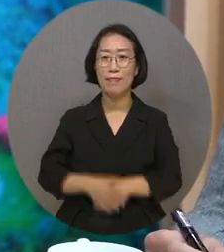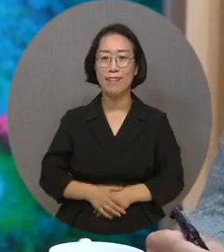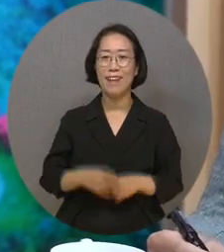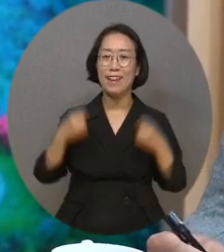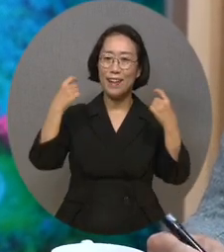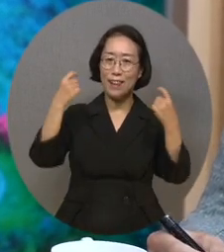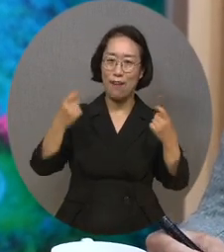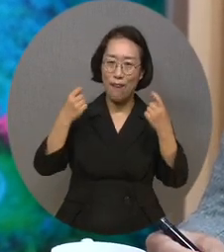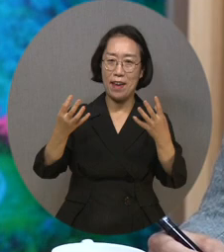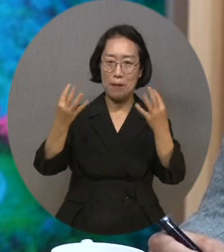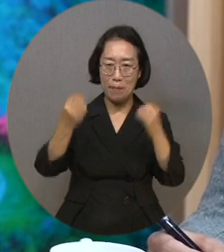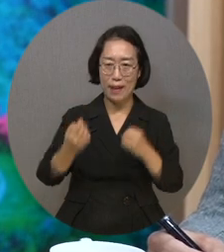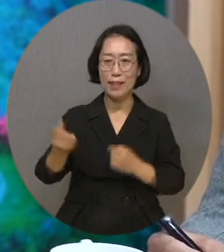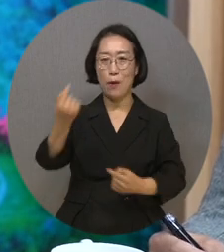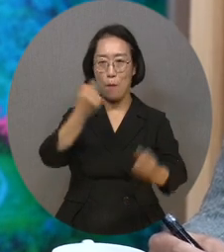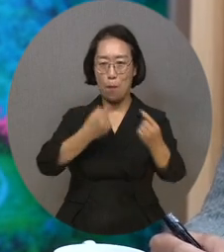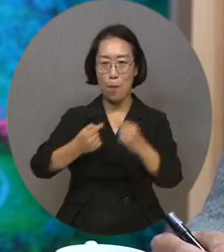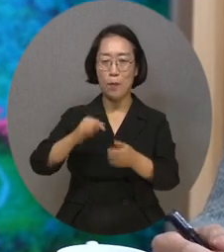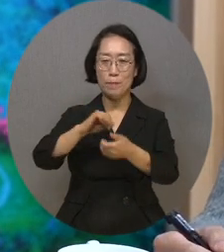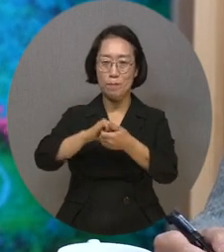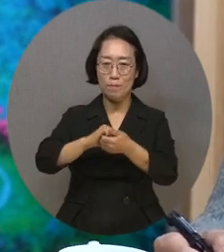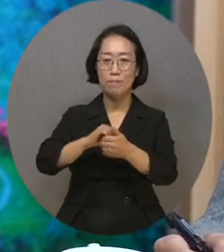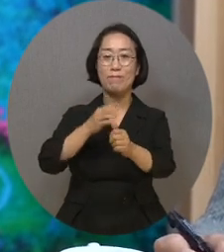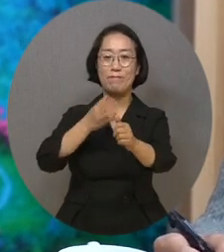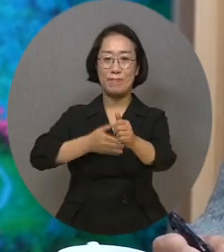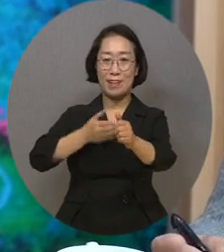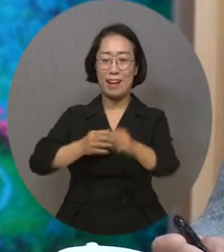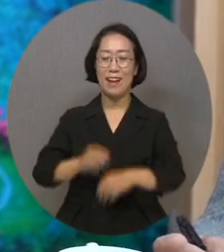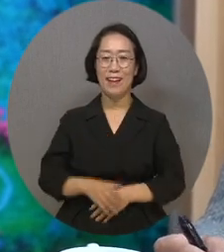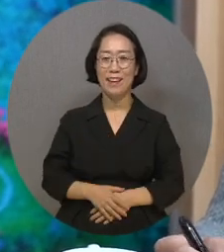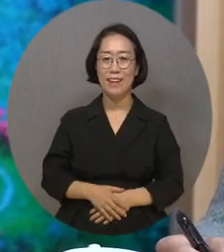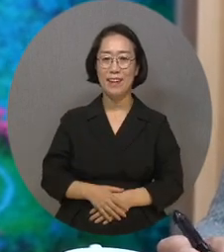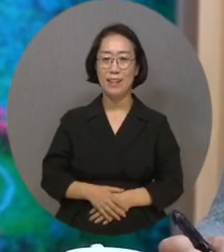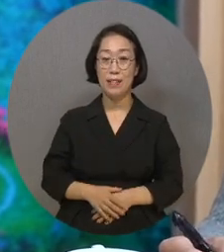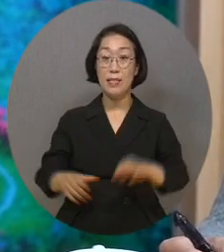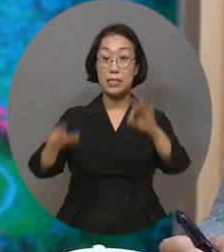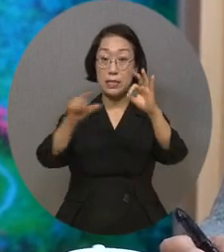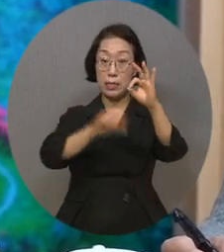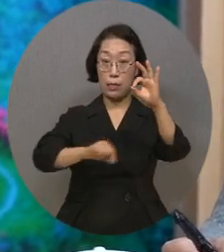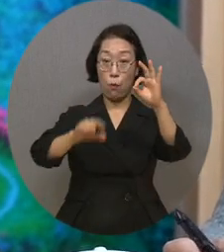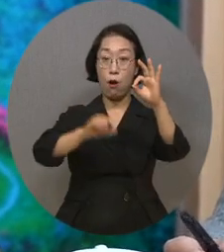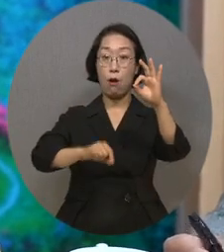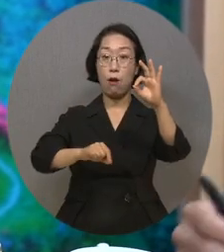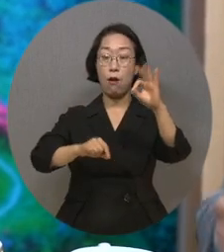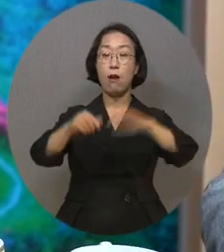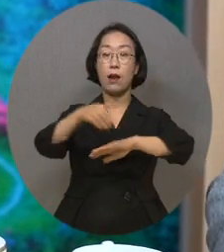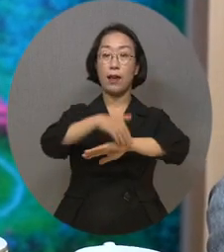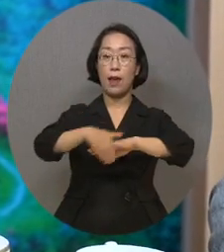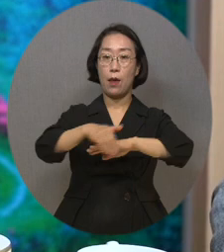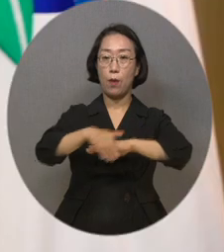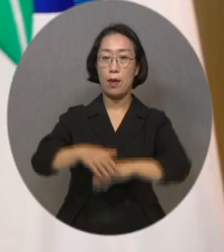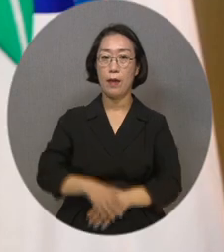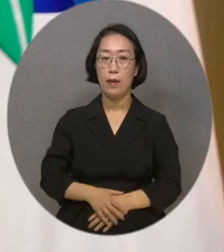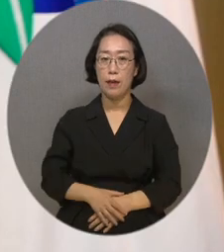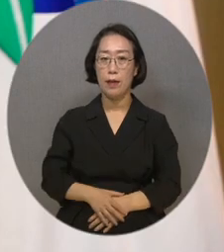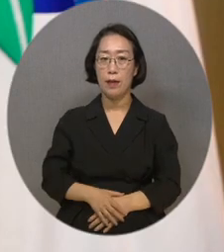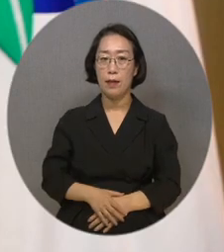많이 와주시기를 부탁을 드립니다. 그리고 또 금년 10월에 있게 될